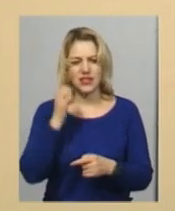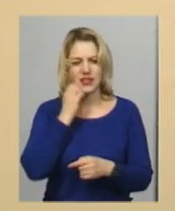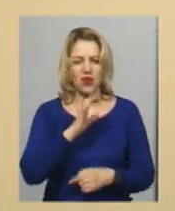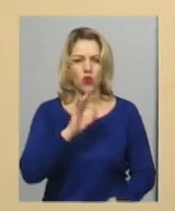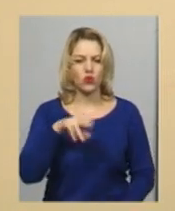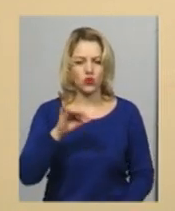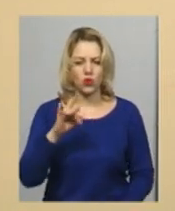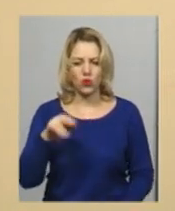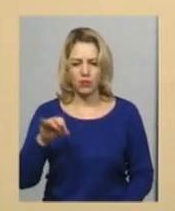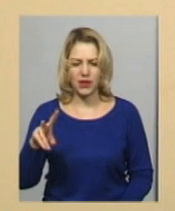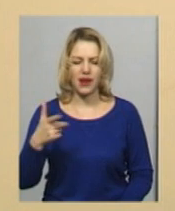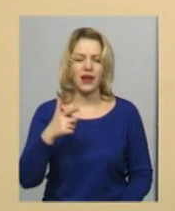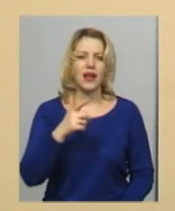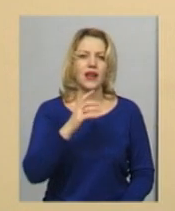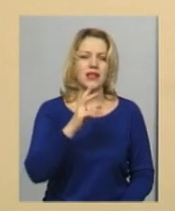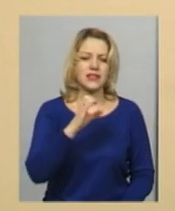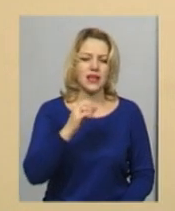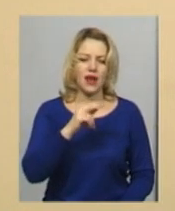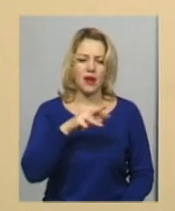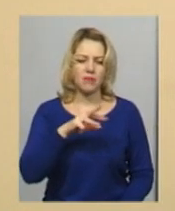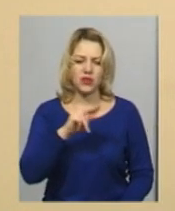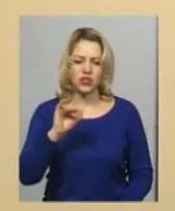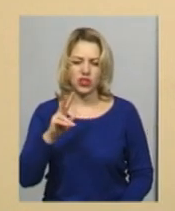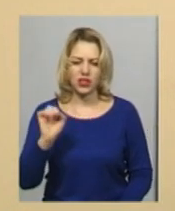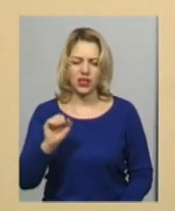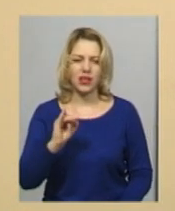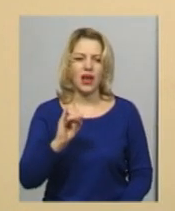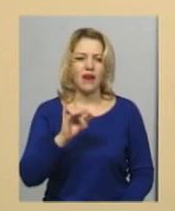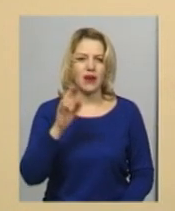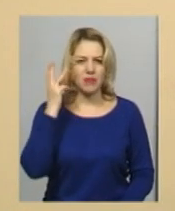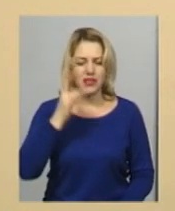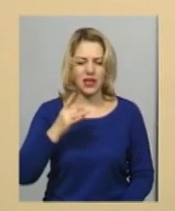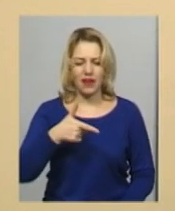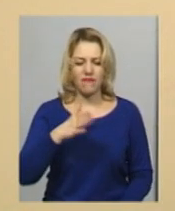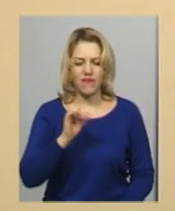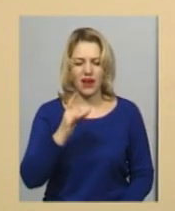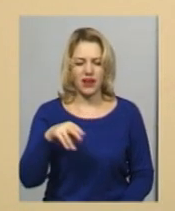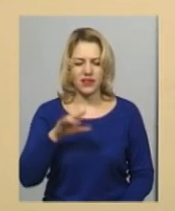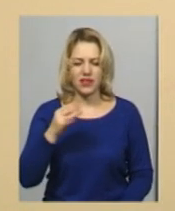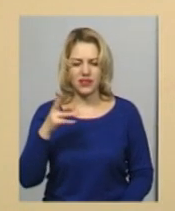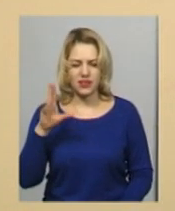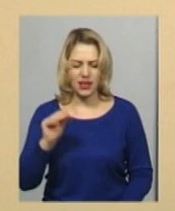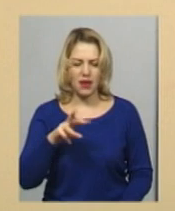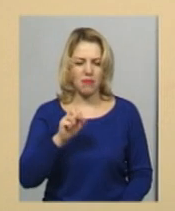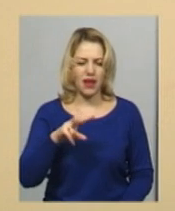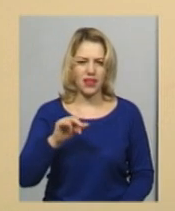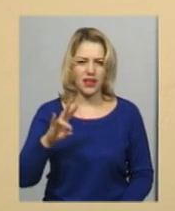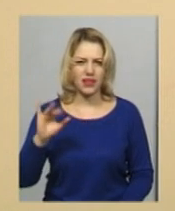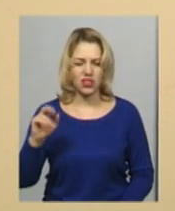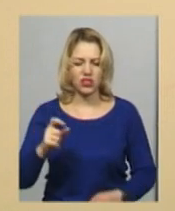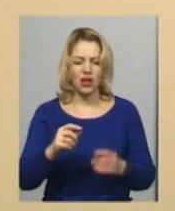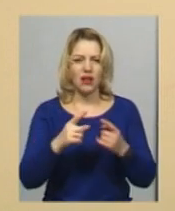Остропіль, Самчики, Підгірне відділення по 8 ліжок, в Хмельницькому районі Гвардійське на 10 і Малиническе відділення на 15